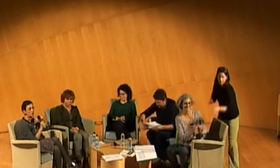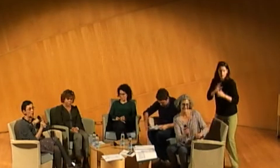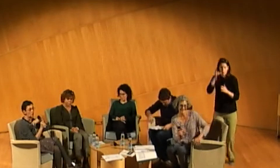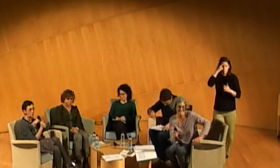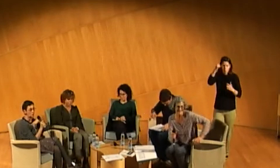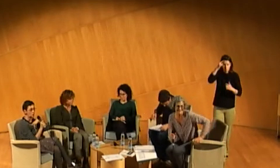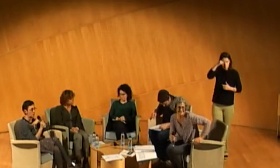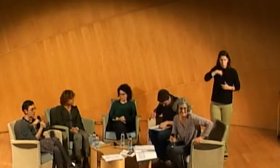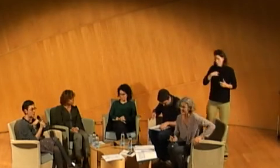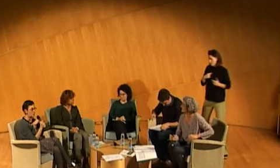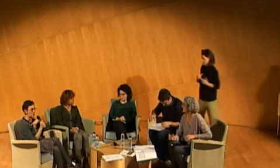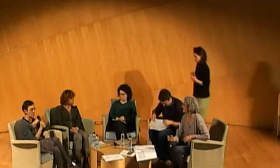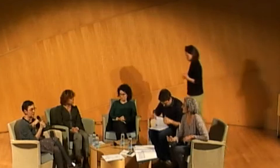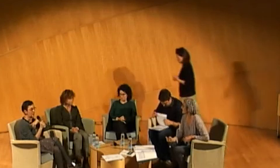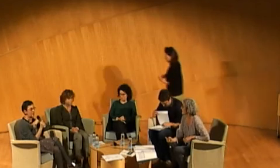relations. Moi, on me tutoie